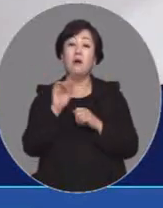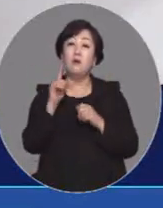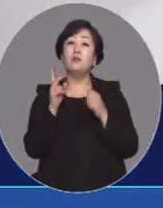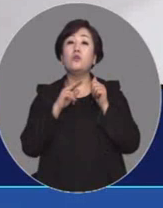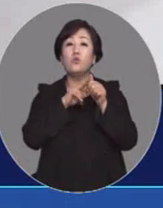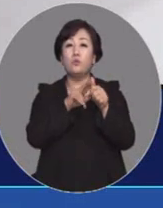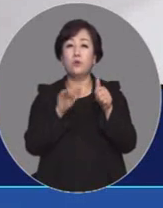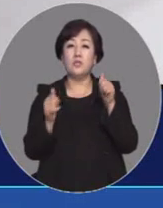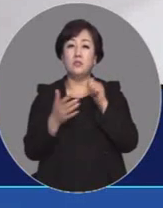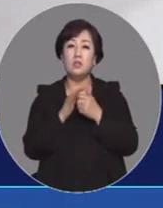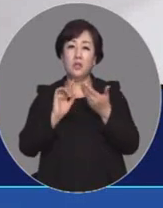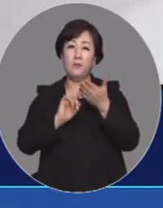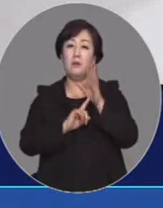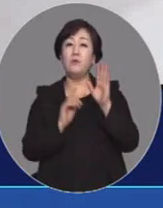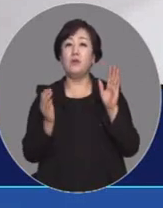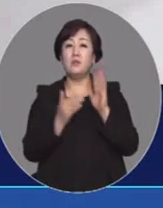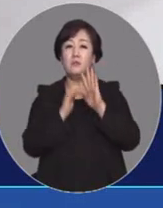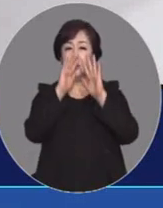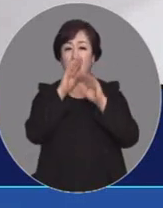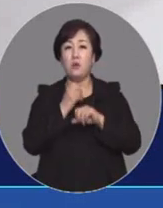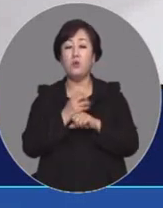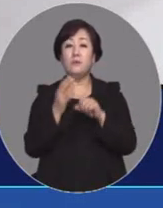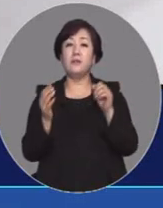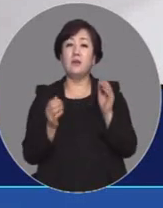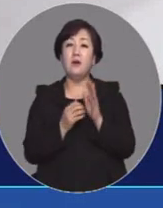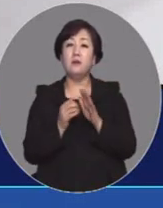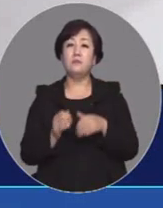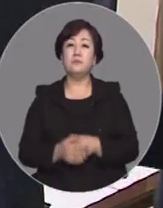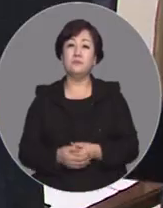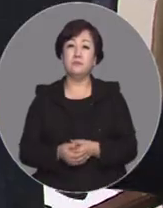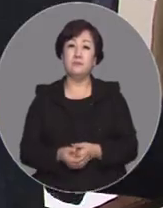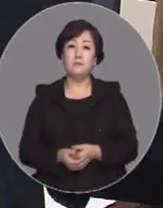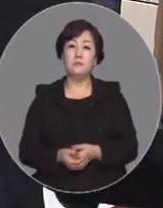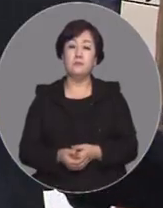어떤 후보가 출사표를 던졌는지 알아봅니다.